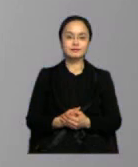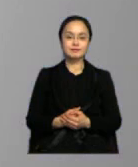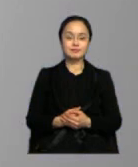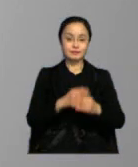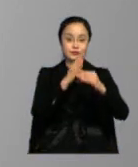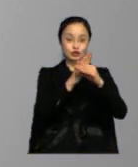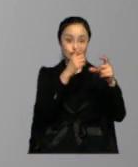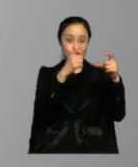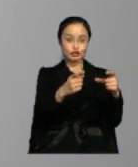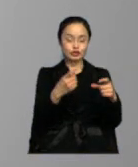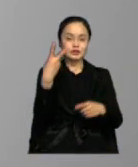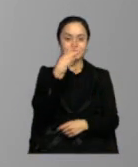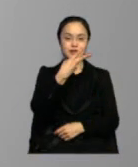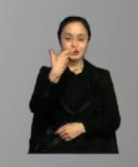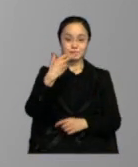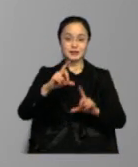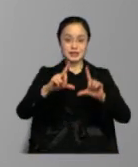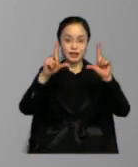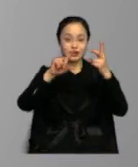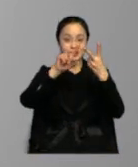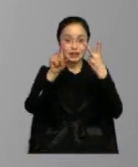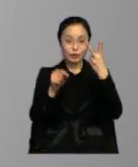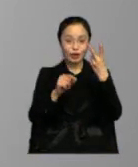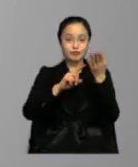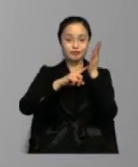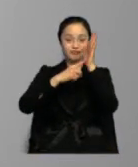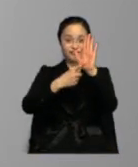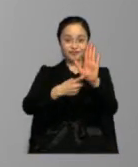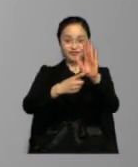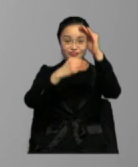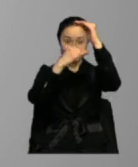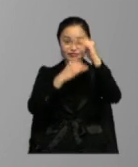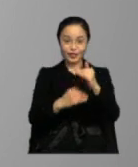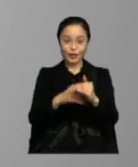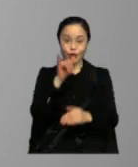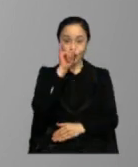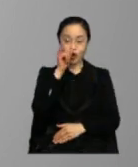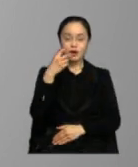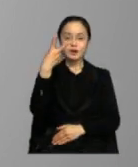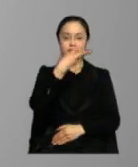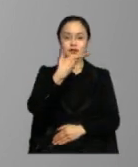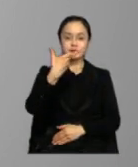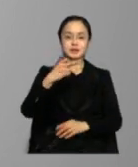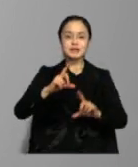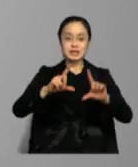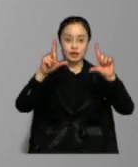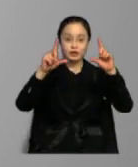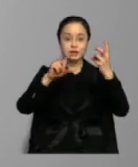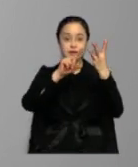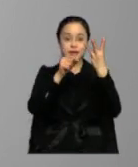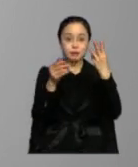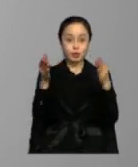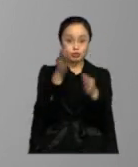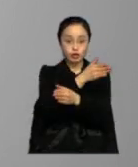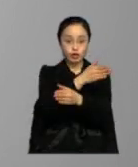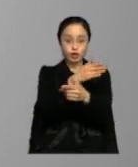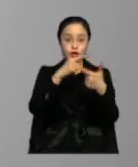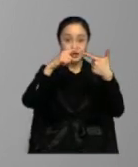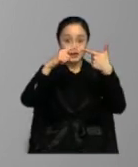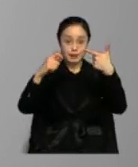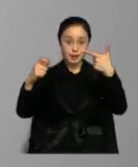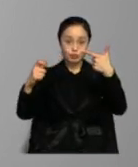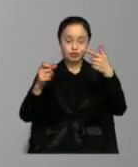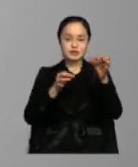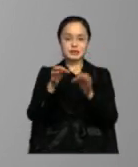중구가 2017년 2월 배포한 보도자료입니다. 17년 3월부터 남대문시장에 본격적으로 노점 실명제를